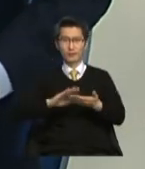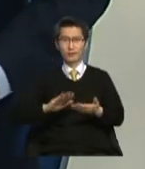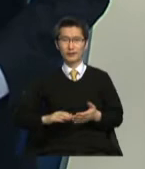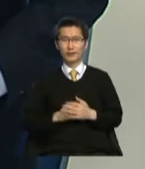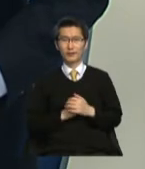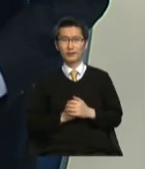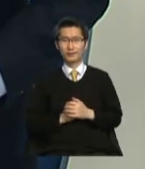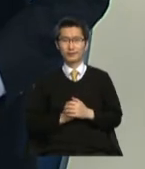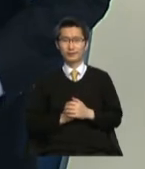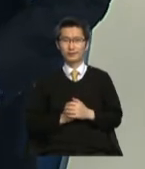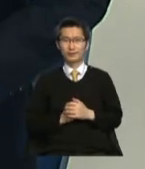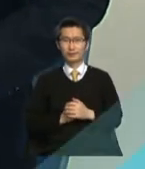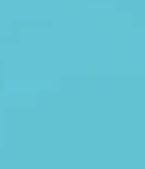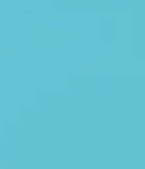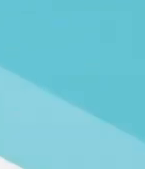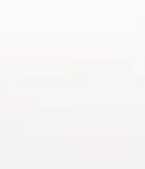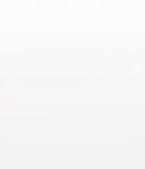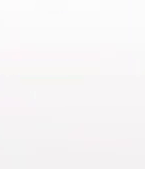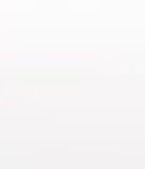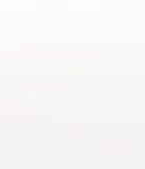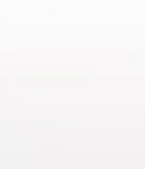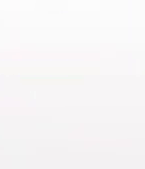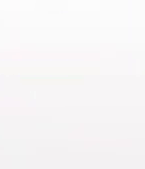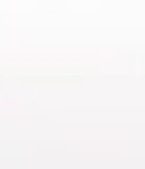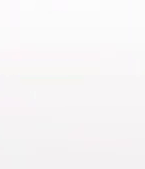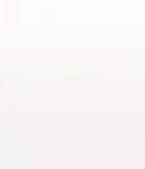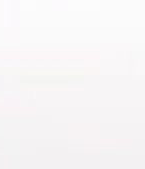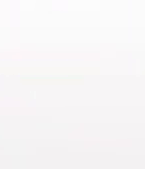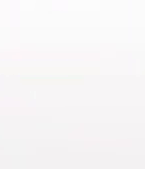지금까지 클릭해 5 되었습니다 임